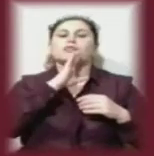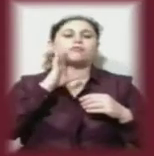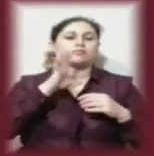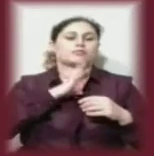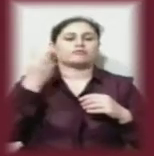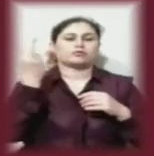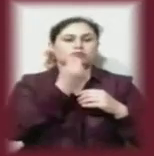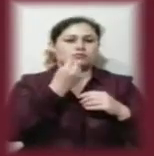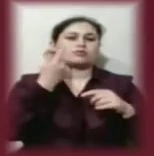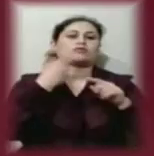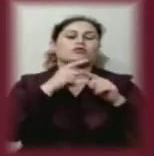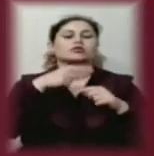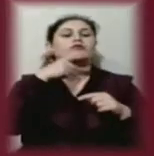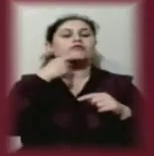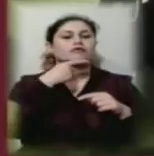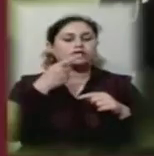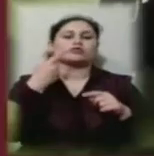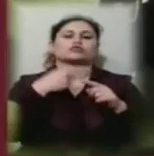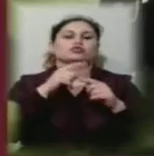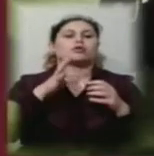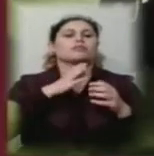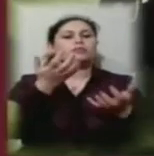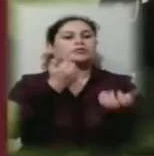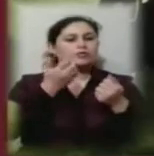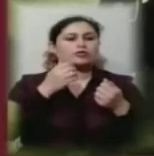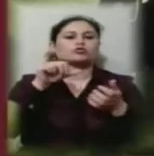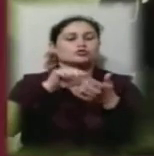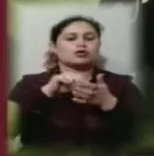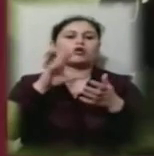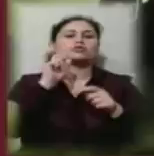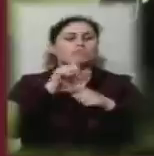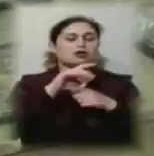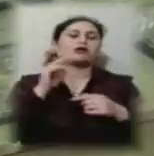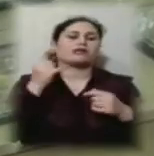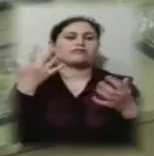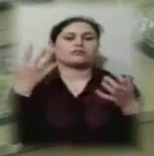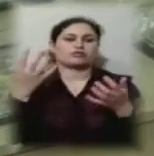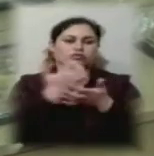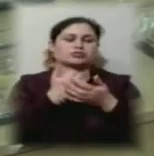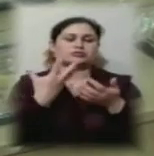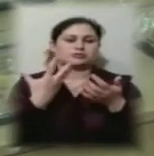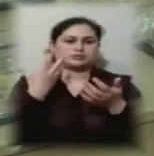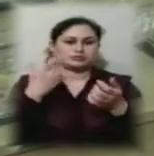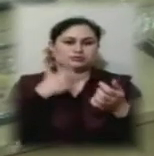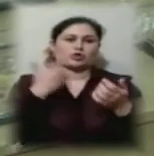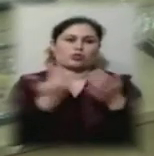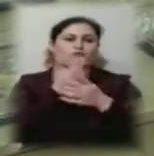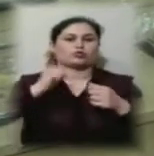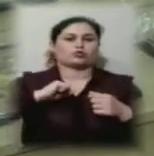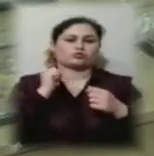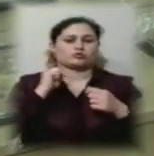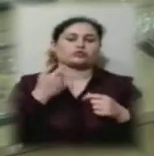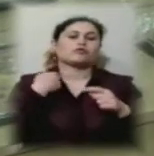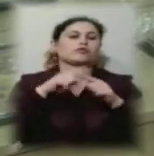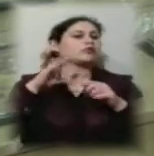Дівчинка говорить, що не лише брала участь у конкурсних завданнях, а й знайшла нових друзів. Мені подобалося